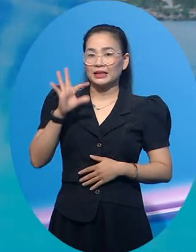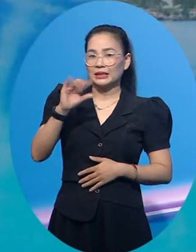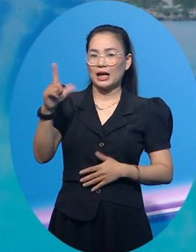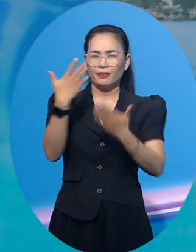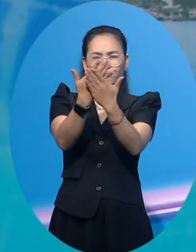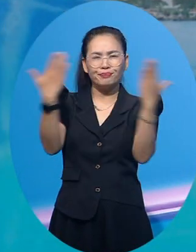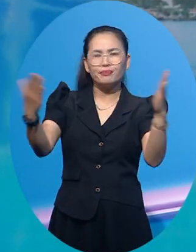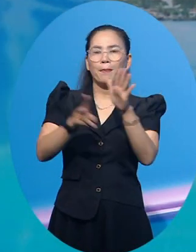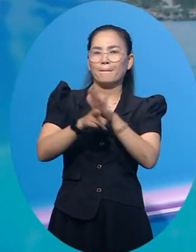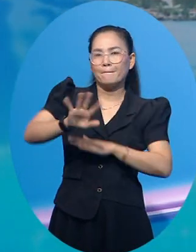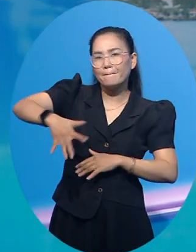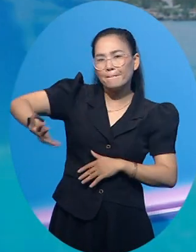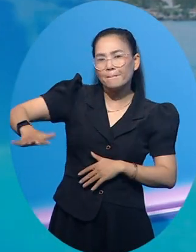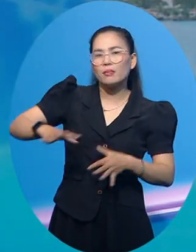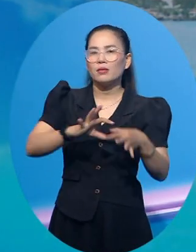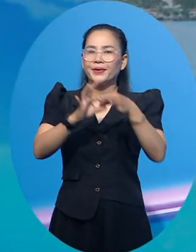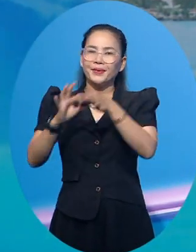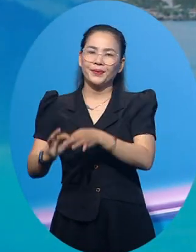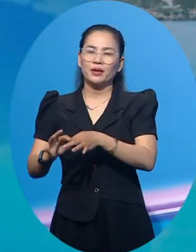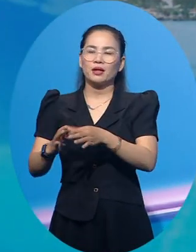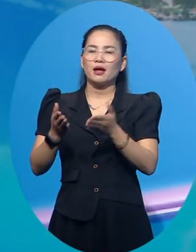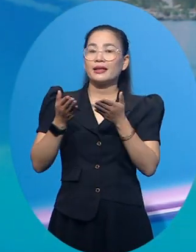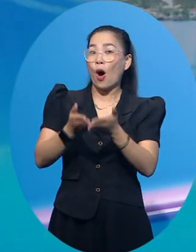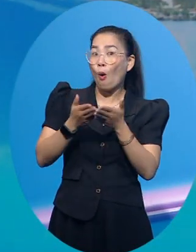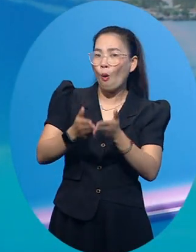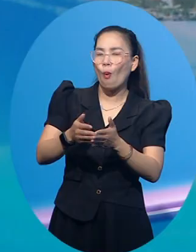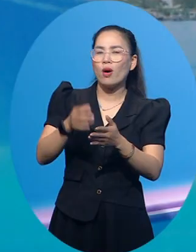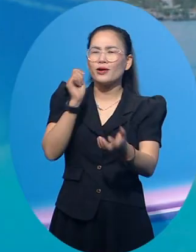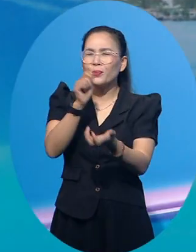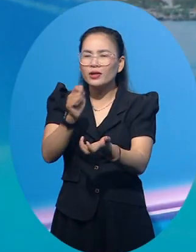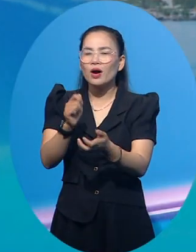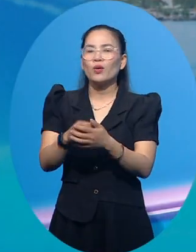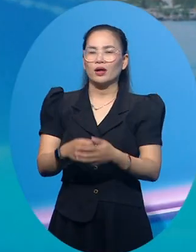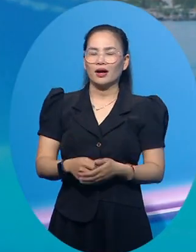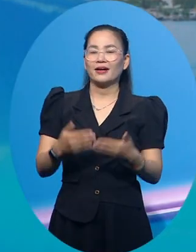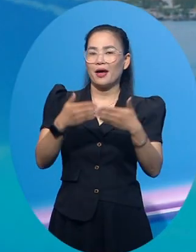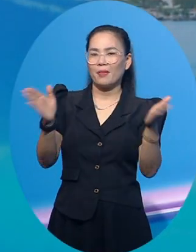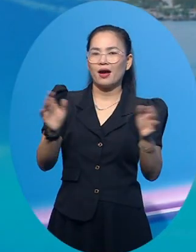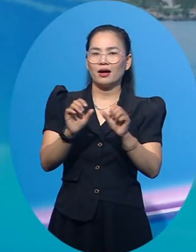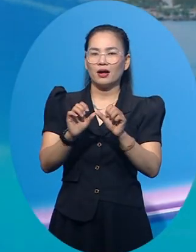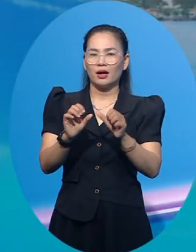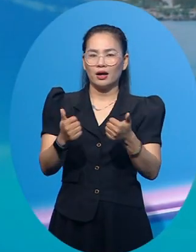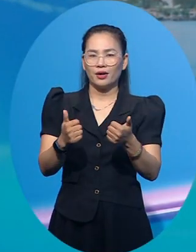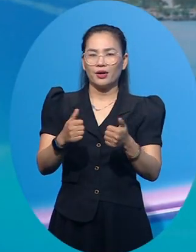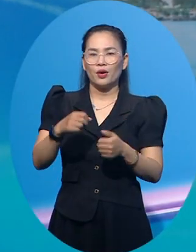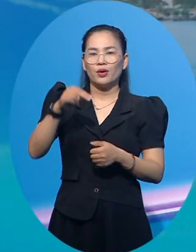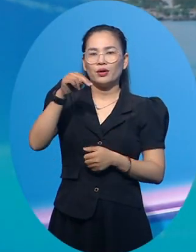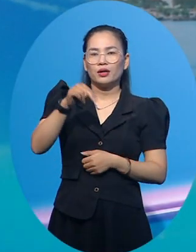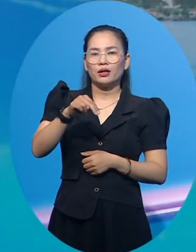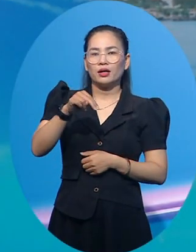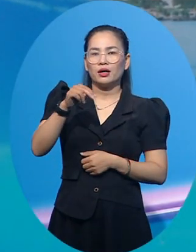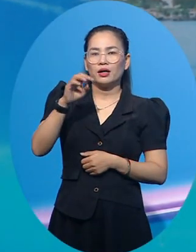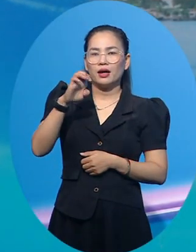Triển lãm máy móc thiết bị ngành hàng hải và đóng tàu Việt Nam VMOX 2024 đã khai mạc tại cung triển lãm Kiến trúc quy hoạch xây dựng quốc